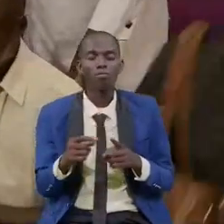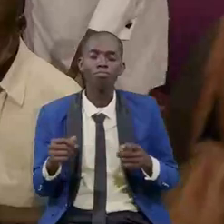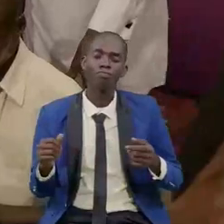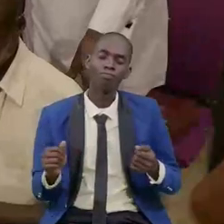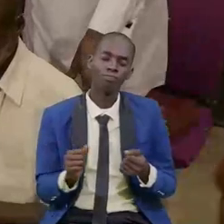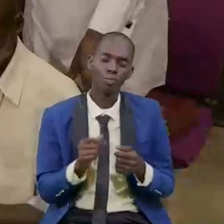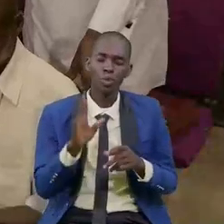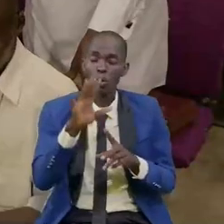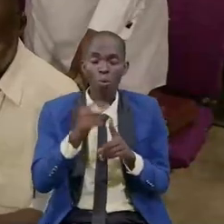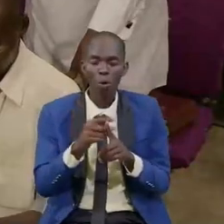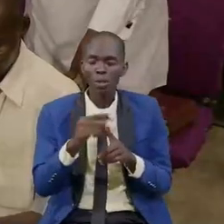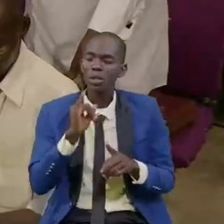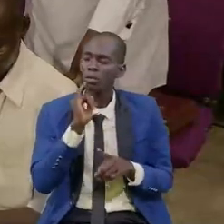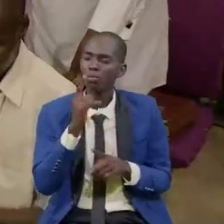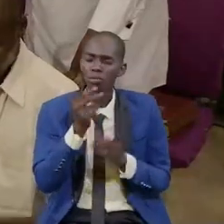ou